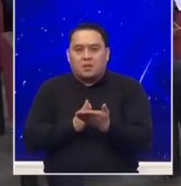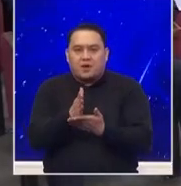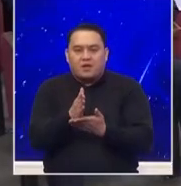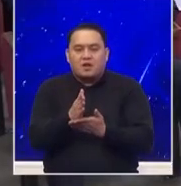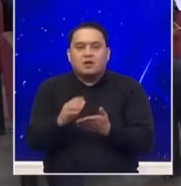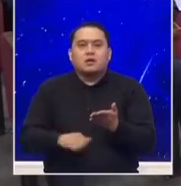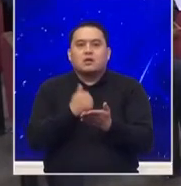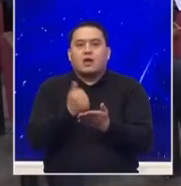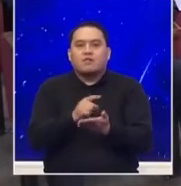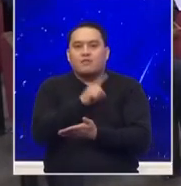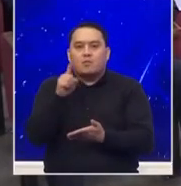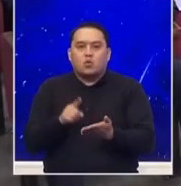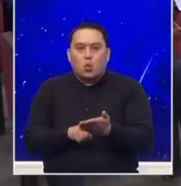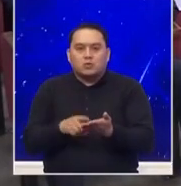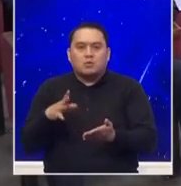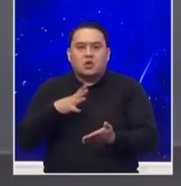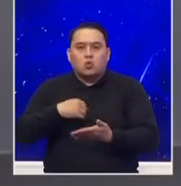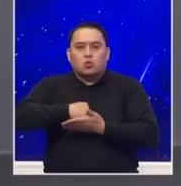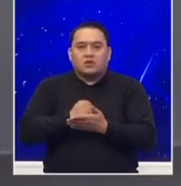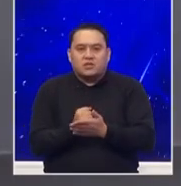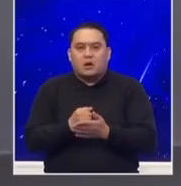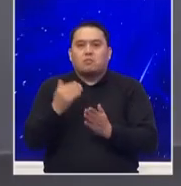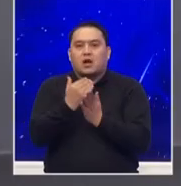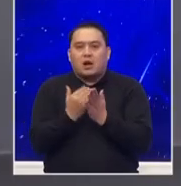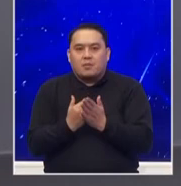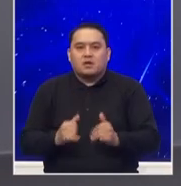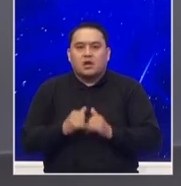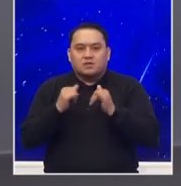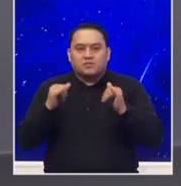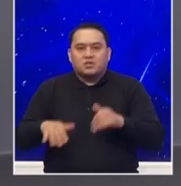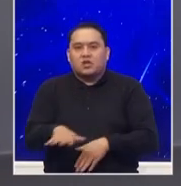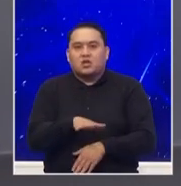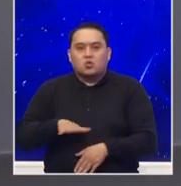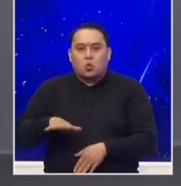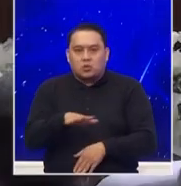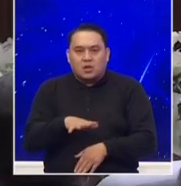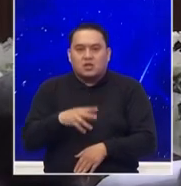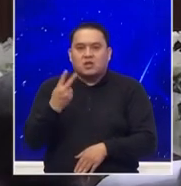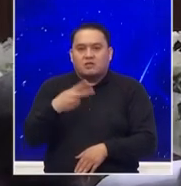Но самым главным вопросом сессии стало утверждение программы развития территорий в период